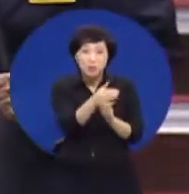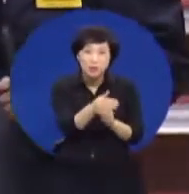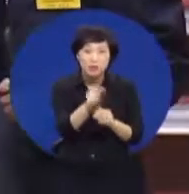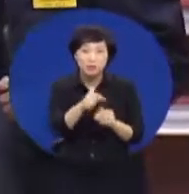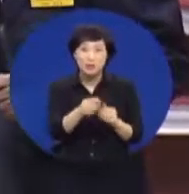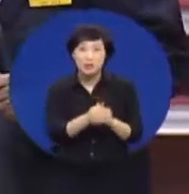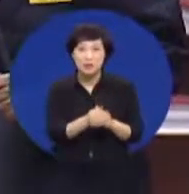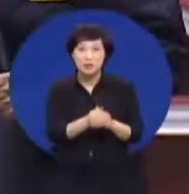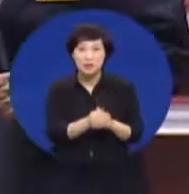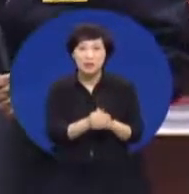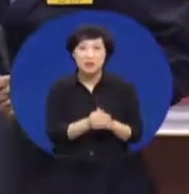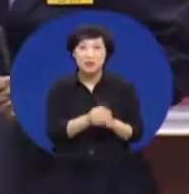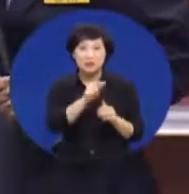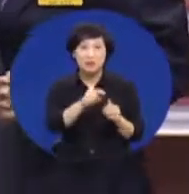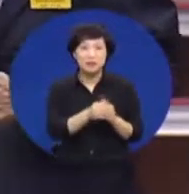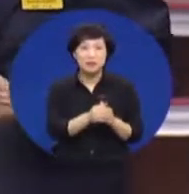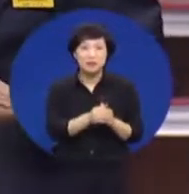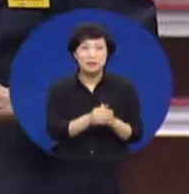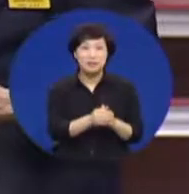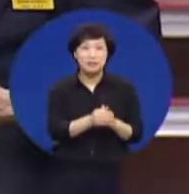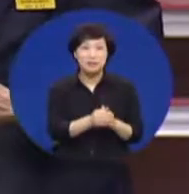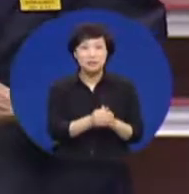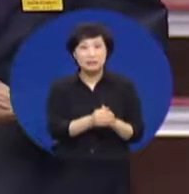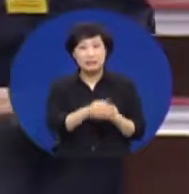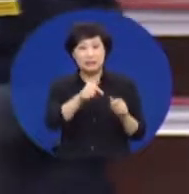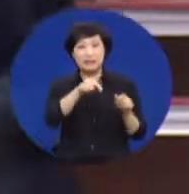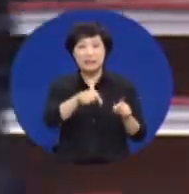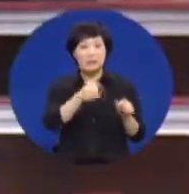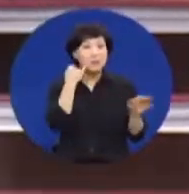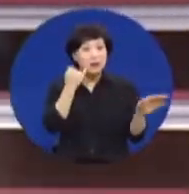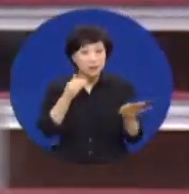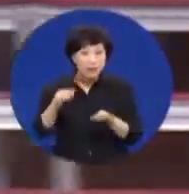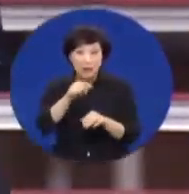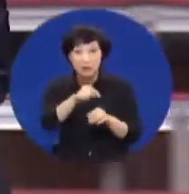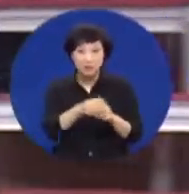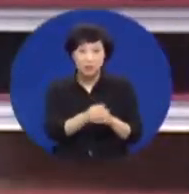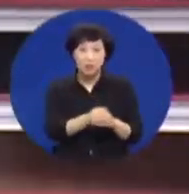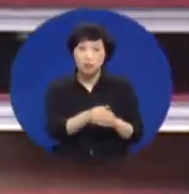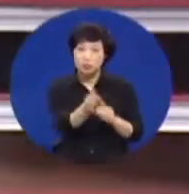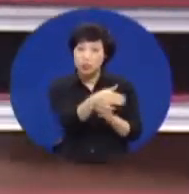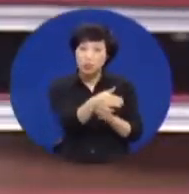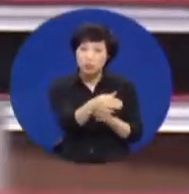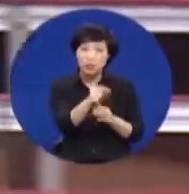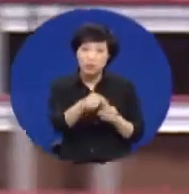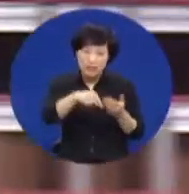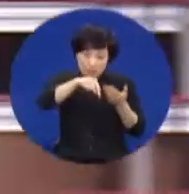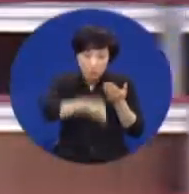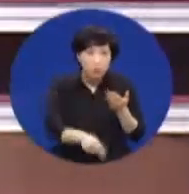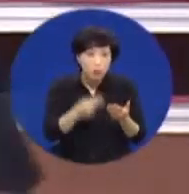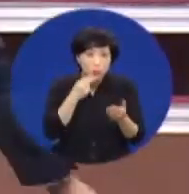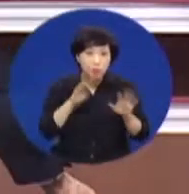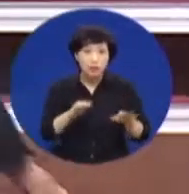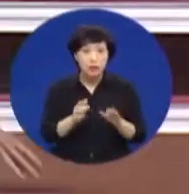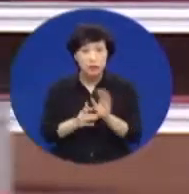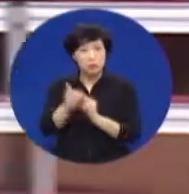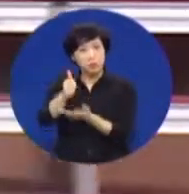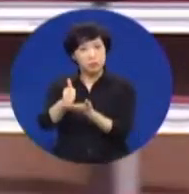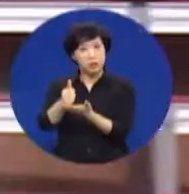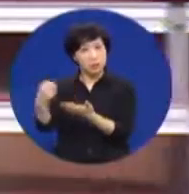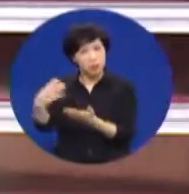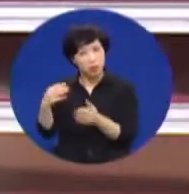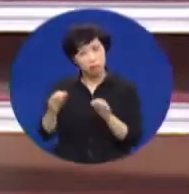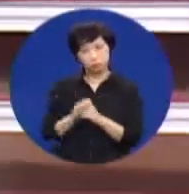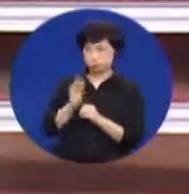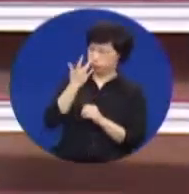던져라. 이해가 안 가지만 말씀에 의해서 그물을 던져봤더니 그물이 찢어지게